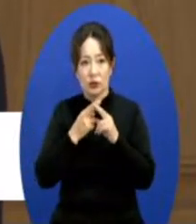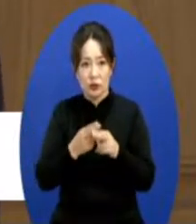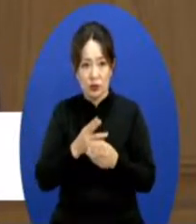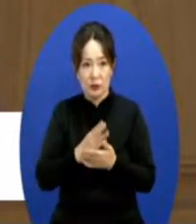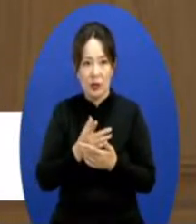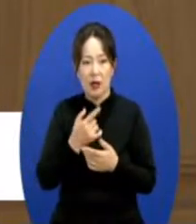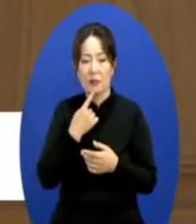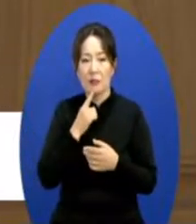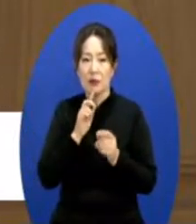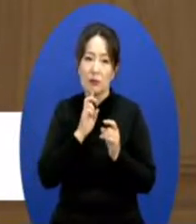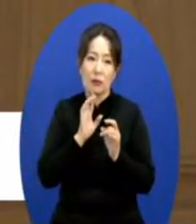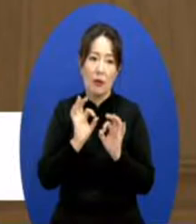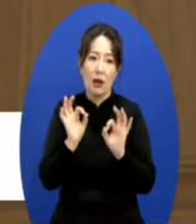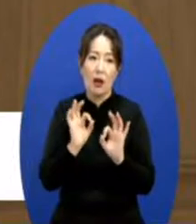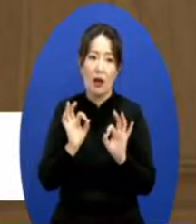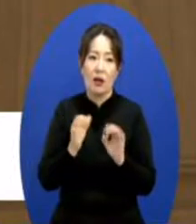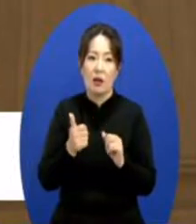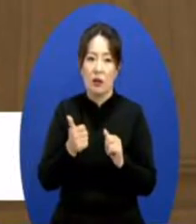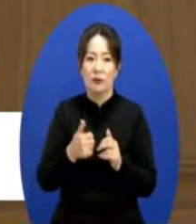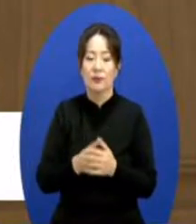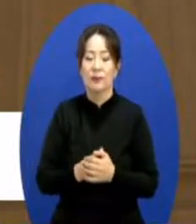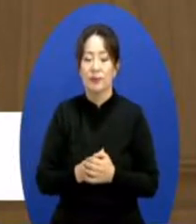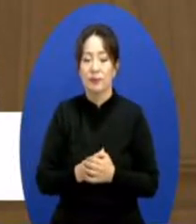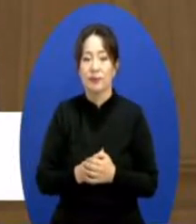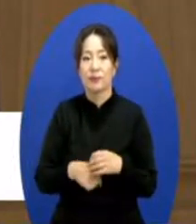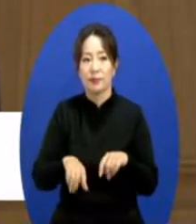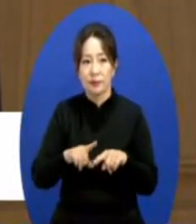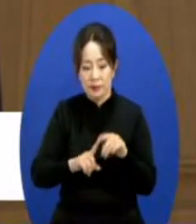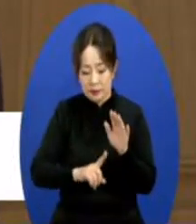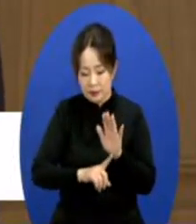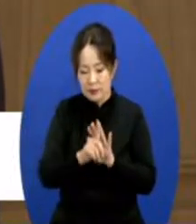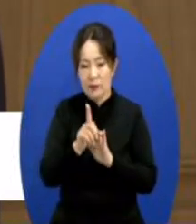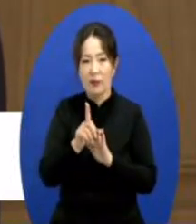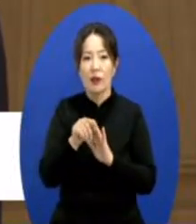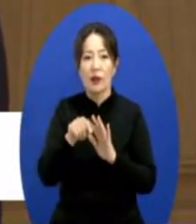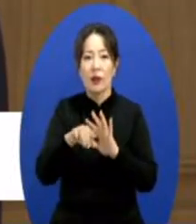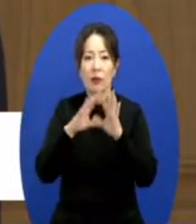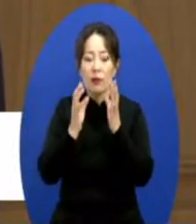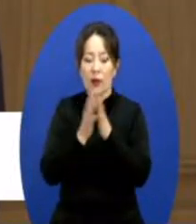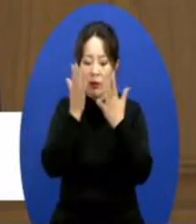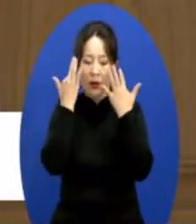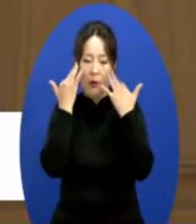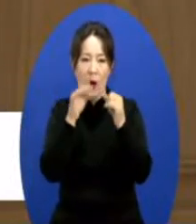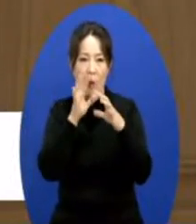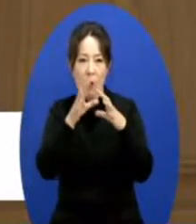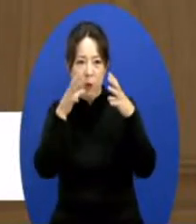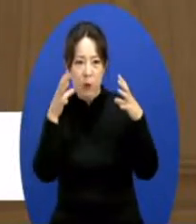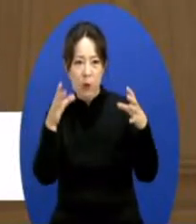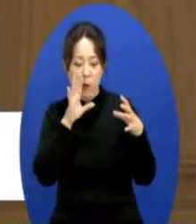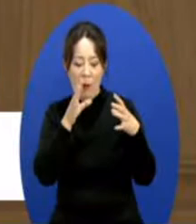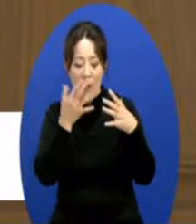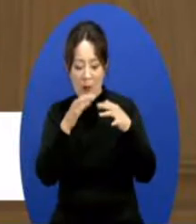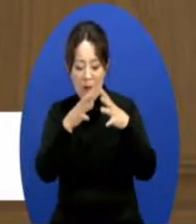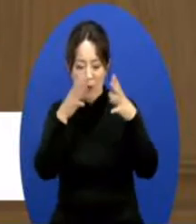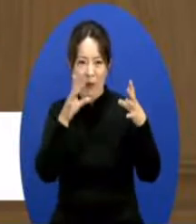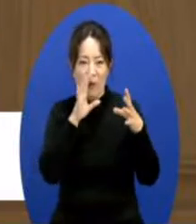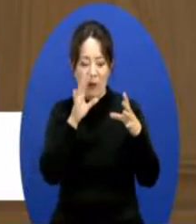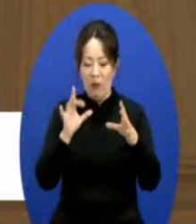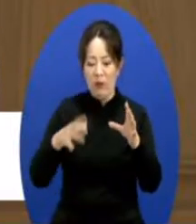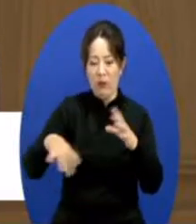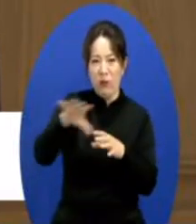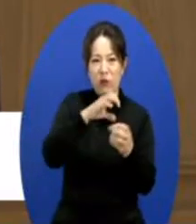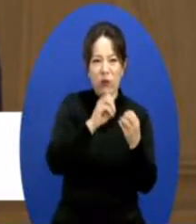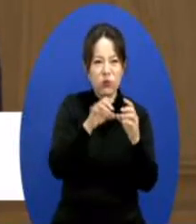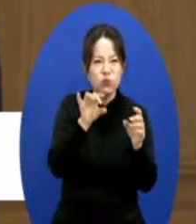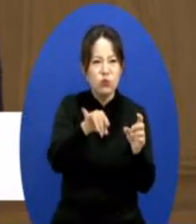нэгэн хүндэтгэл чиргэдэл гарсангүй. За анхнаасаа энийг бол зохион байгуулалтыг хийсэн учраас уран бүтээлчид